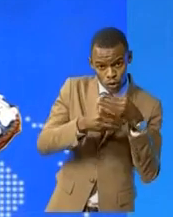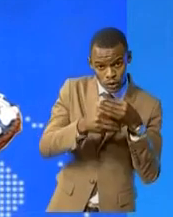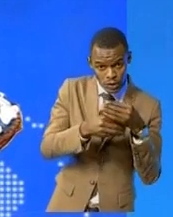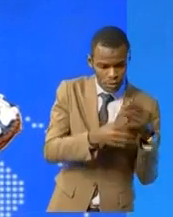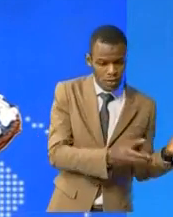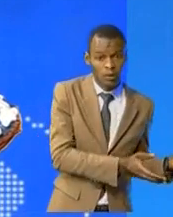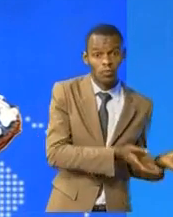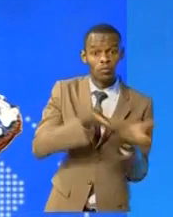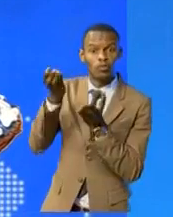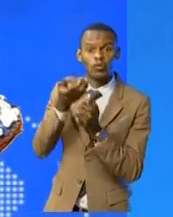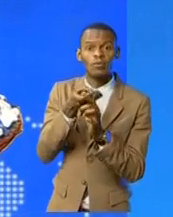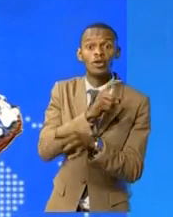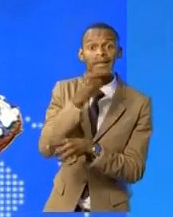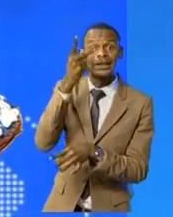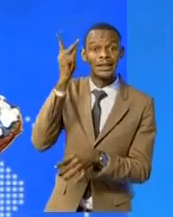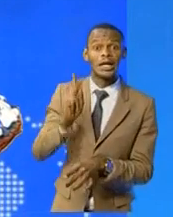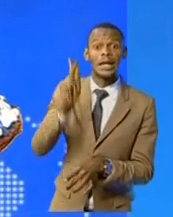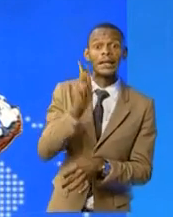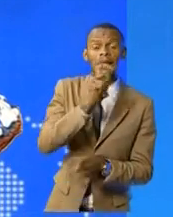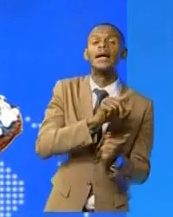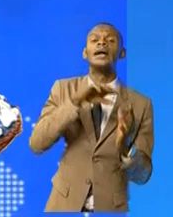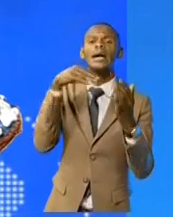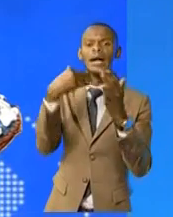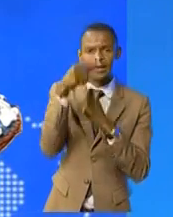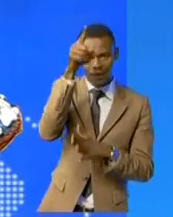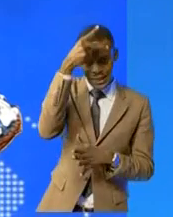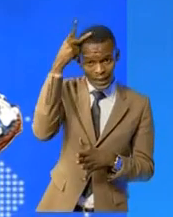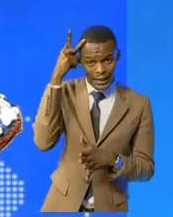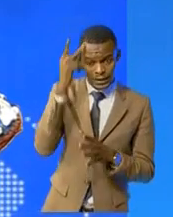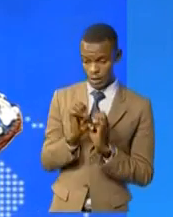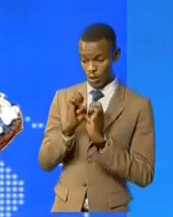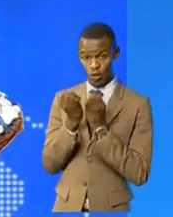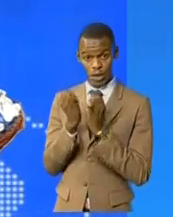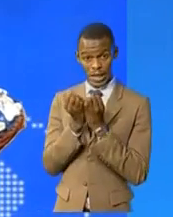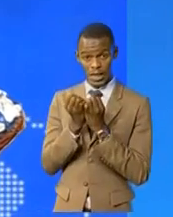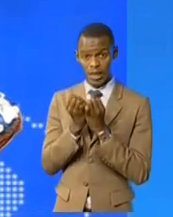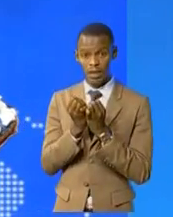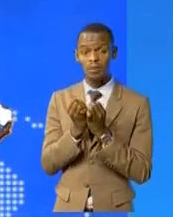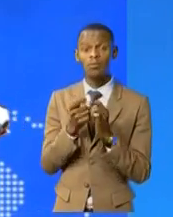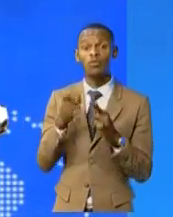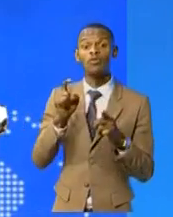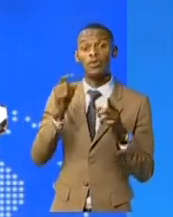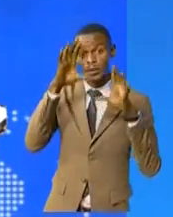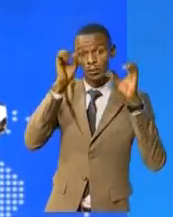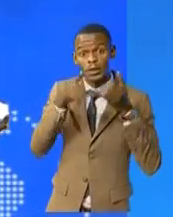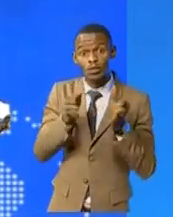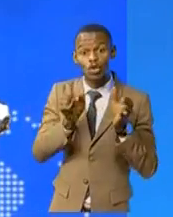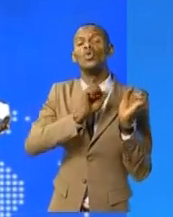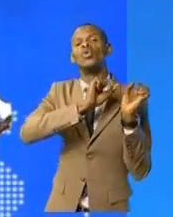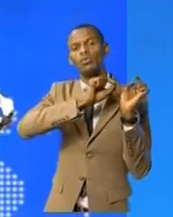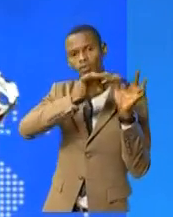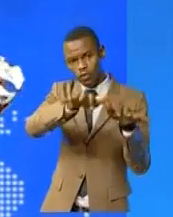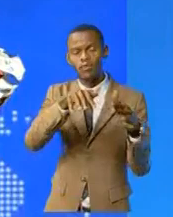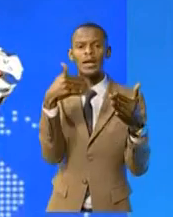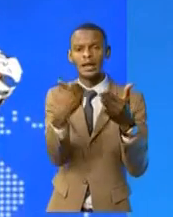central. La délégation du Collège des conseillers du chef de l'État est arrivée à Kananga pour la réception de ce matériel qui annonce en même